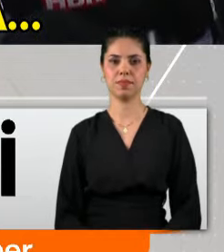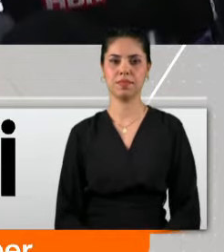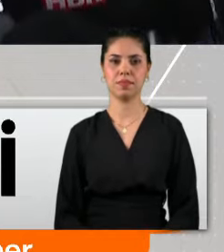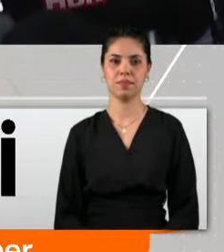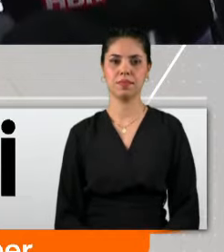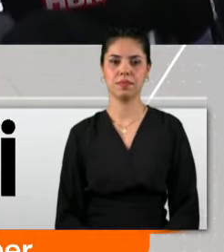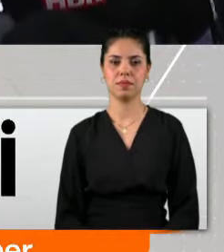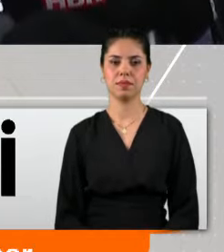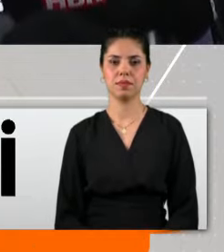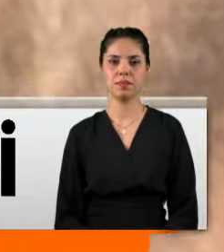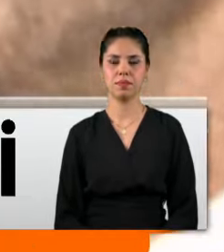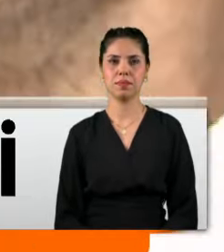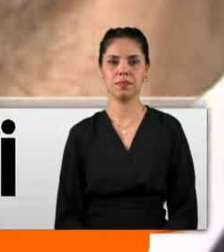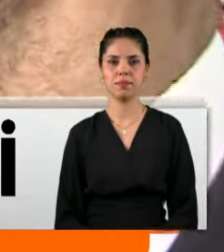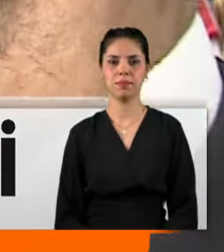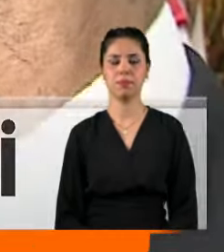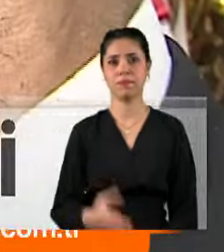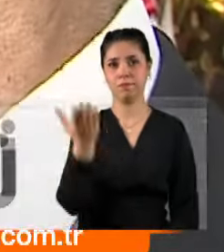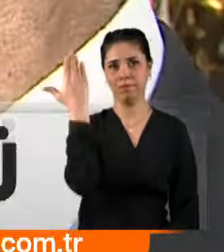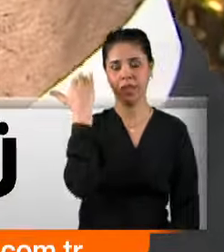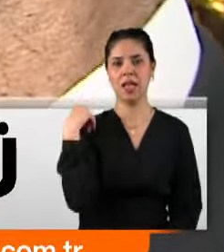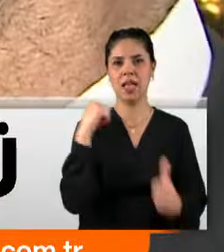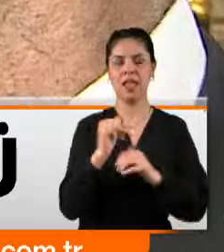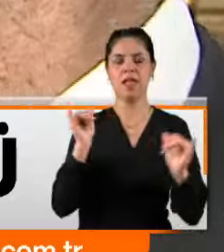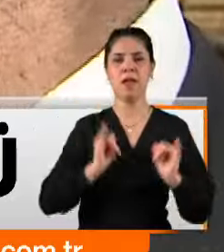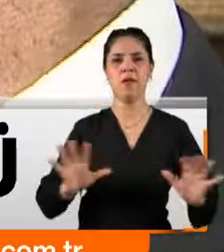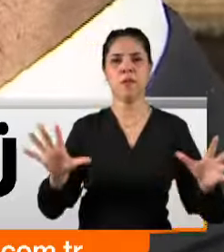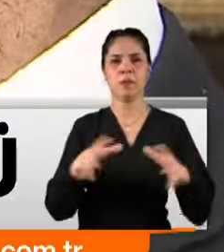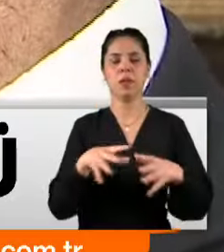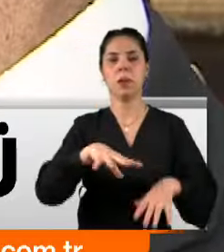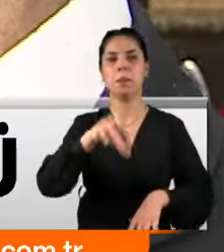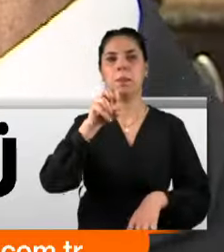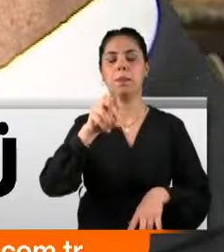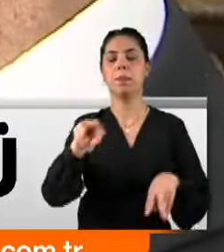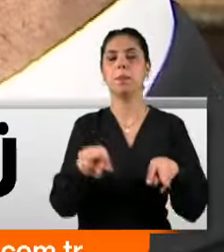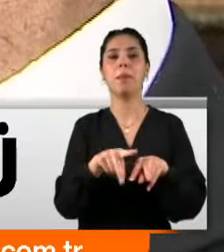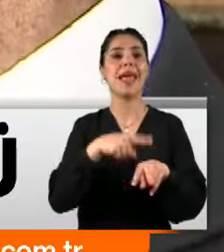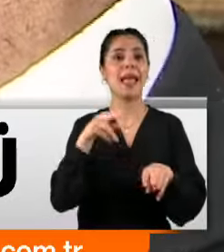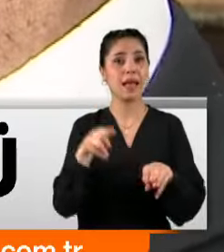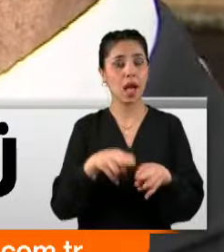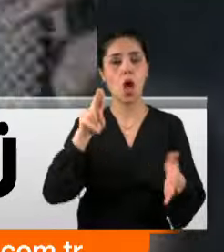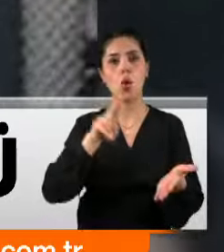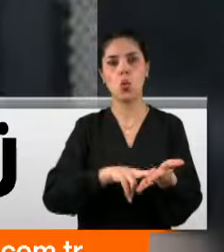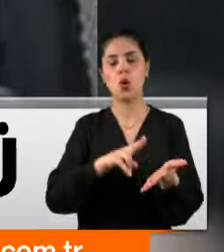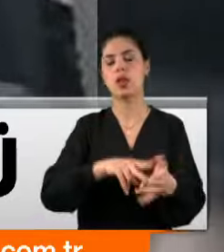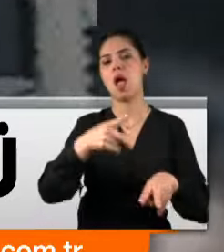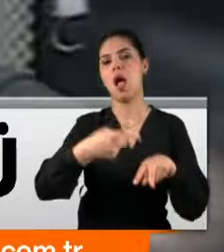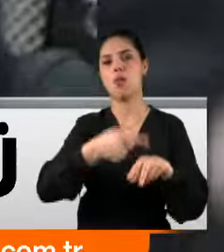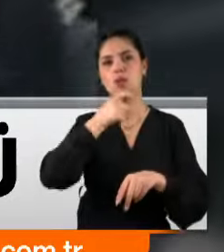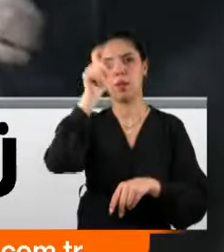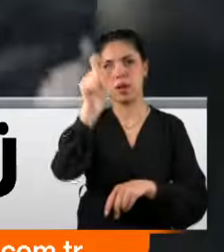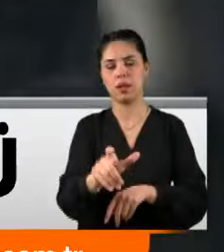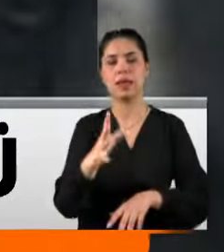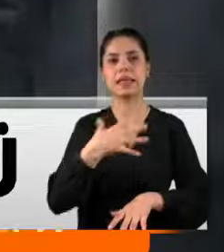anlamda istişarelerde bulunduk. Geçenlerde de Yeniden Refah Partisi Merkez Karar Yürütme Kurulu üyesi Abdurrahman Akyüz